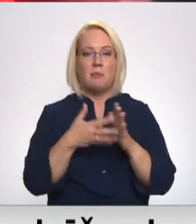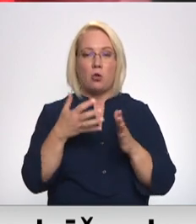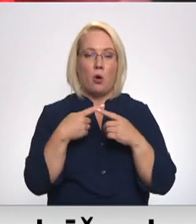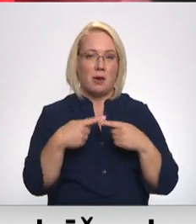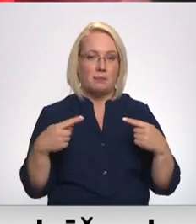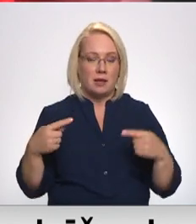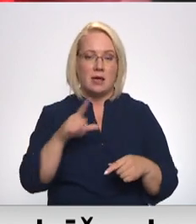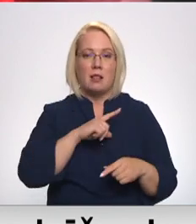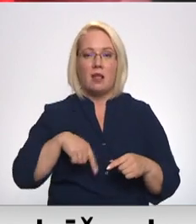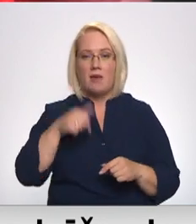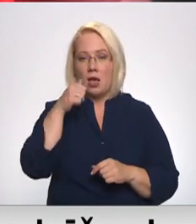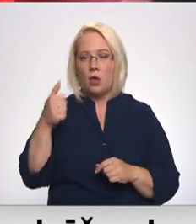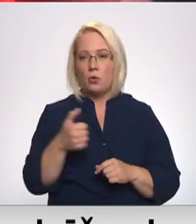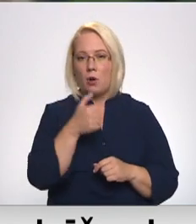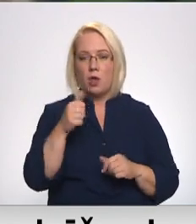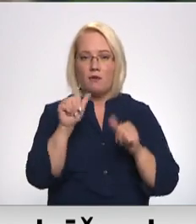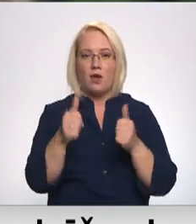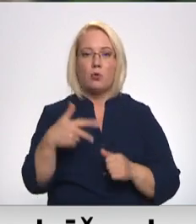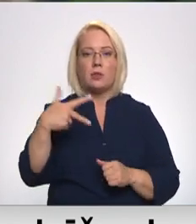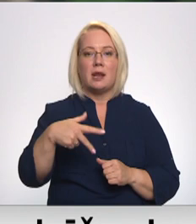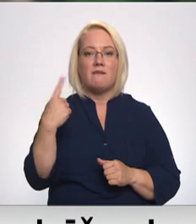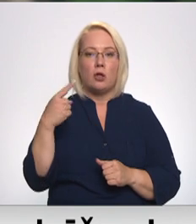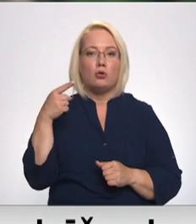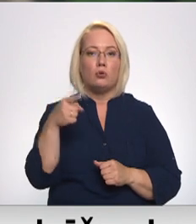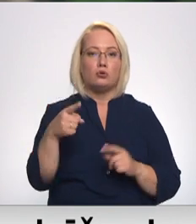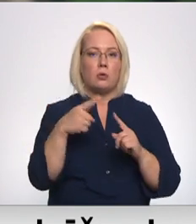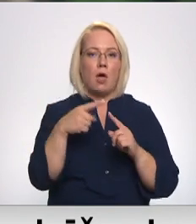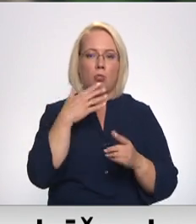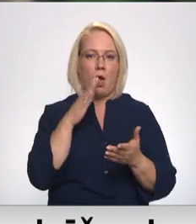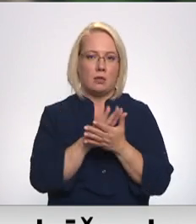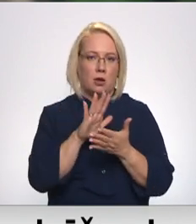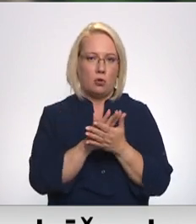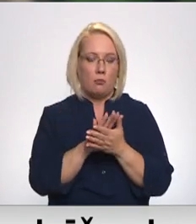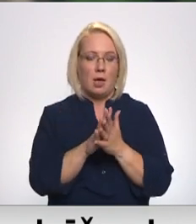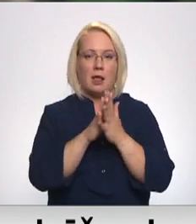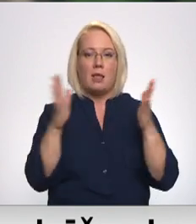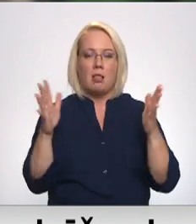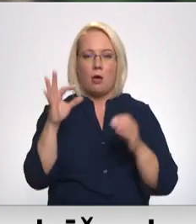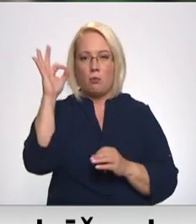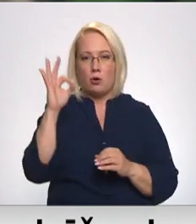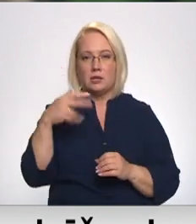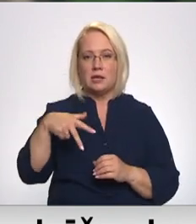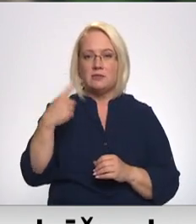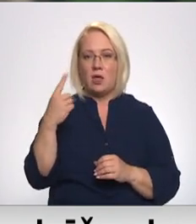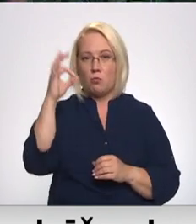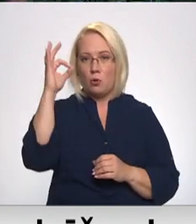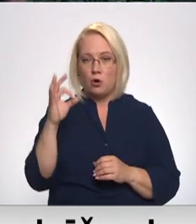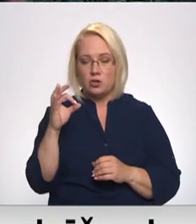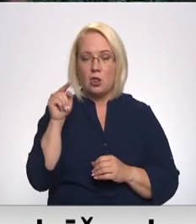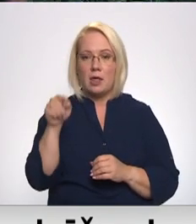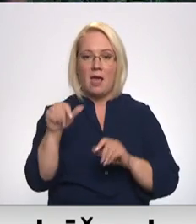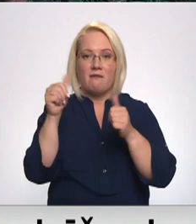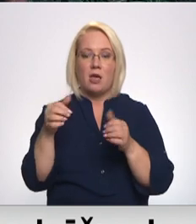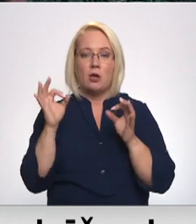gadu Latvijā veido gandrīz 31 tūkstoti tonnu atkritumu. Lielāko īpatsvaru 31% tajā